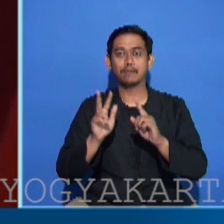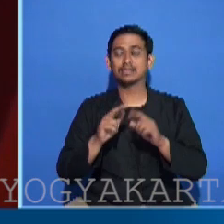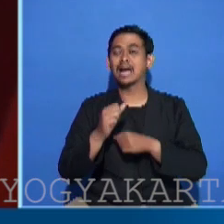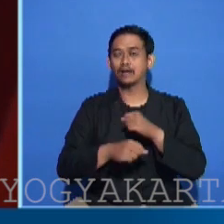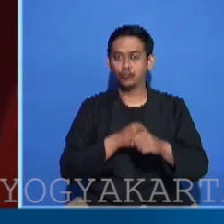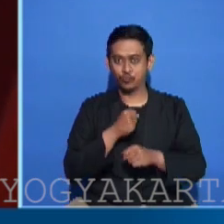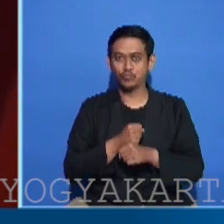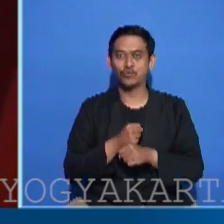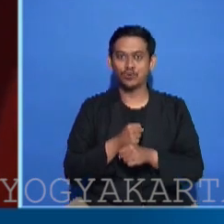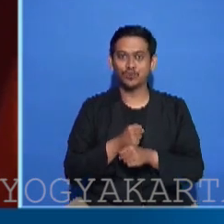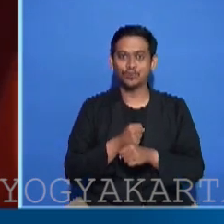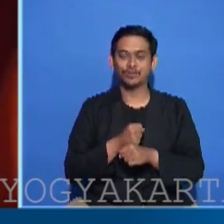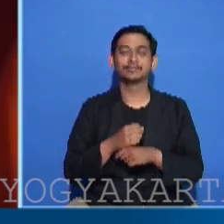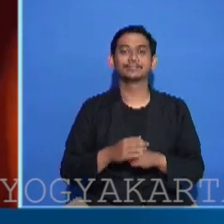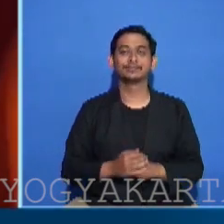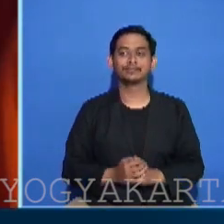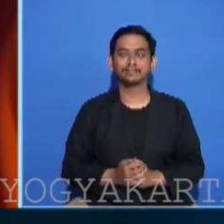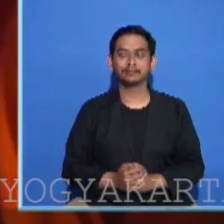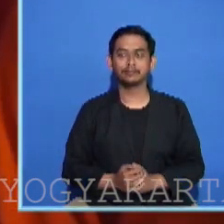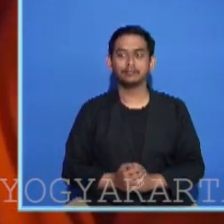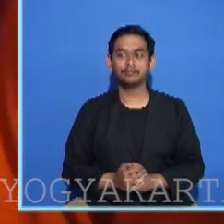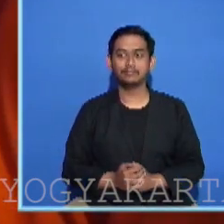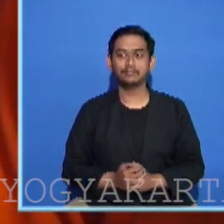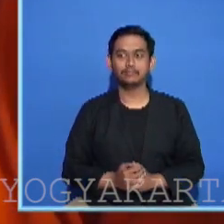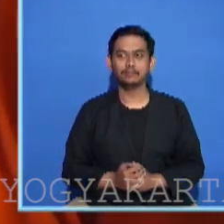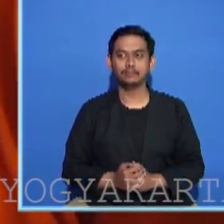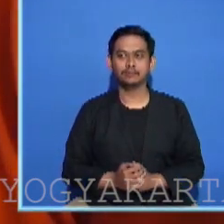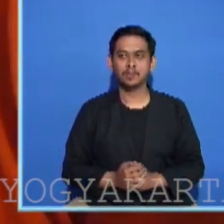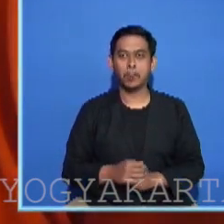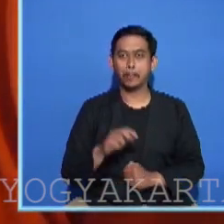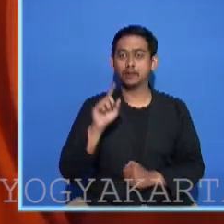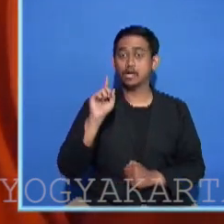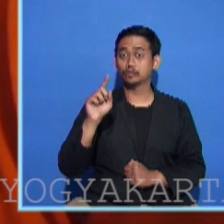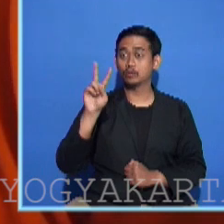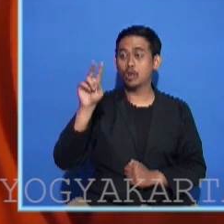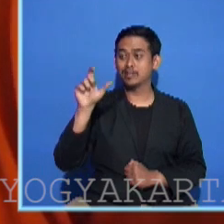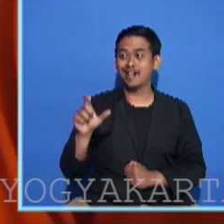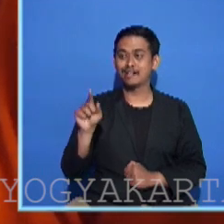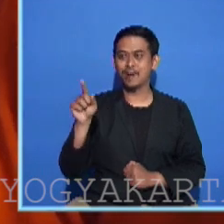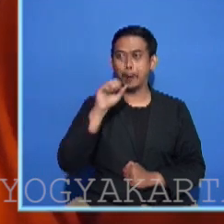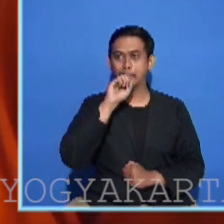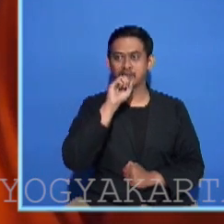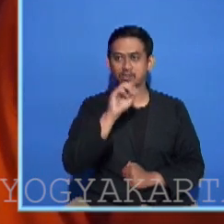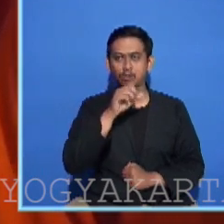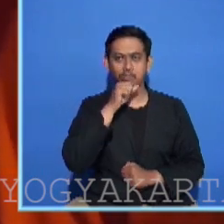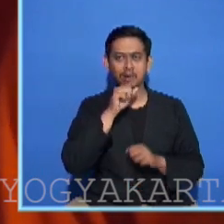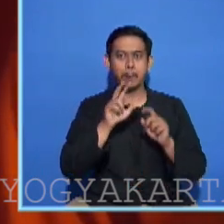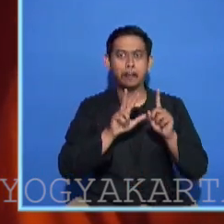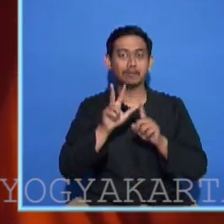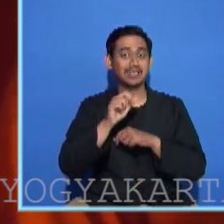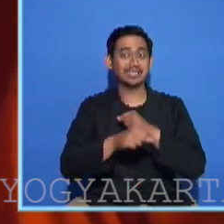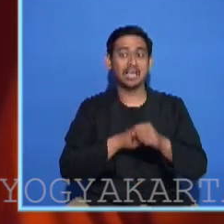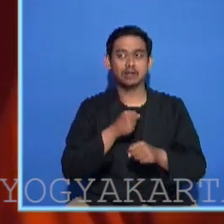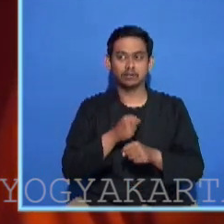tidak tolak. Dan ini memang kecolongan, ada dua orang yang mengaku 18 tahun dan membawa